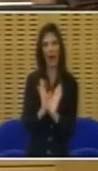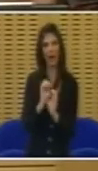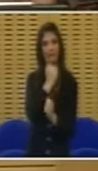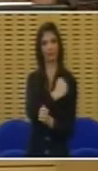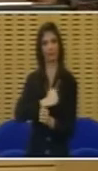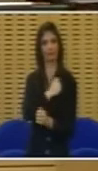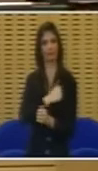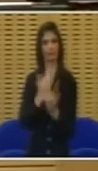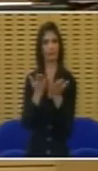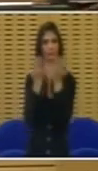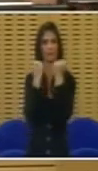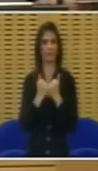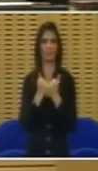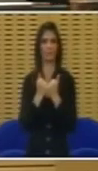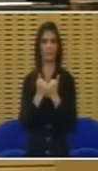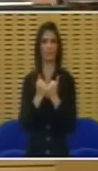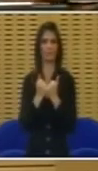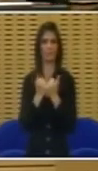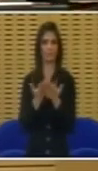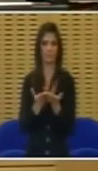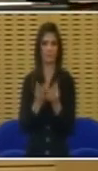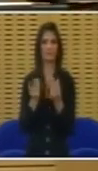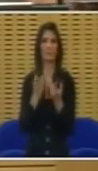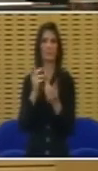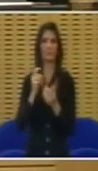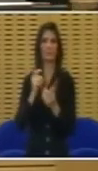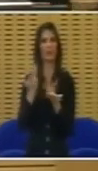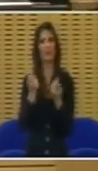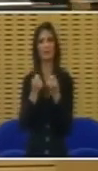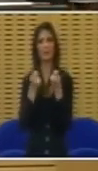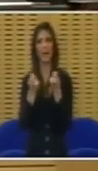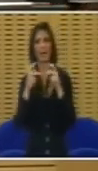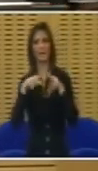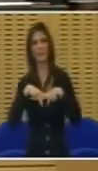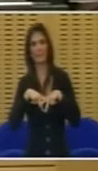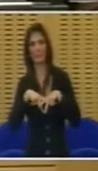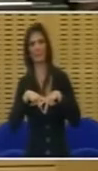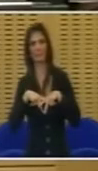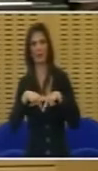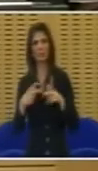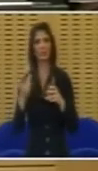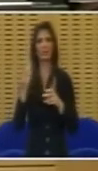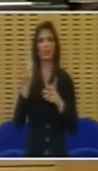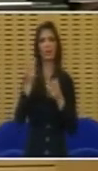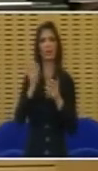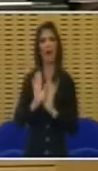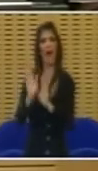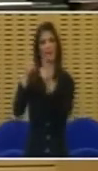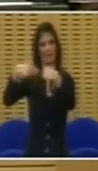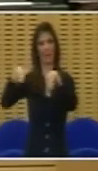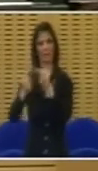έγκλημα, έθεσε υποδιακύβευση το αποτέλεσμα των ποινικών ανακρίσεων που άργησαν με καθυστέρηση πολλών